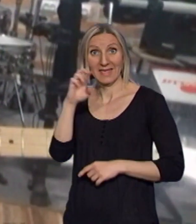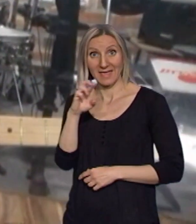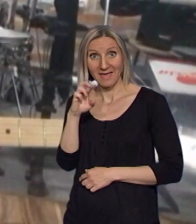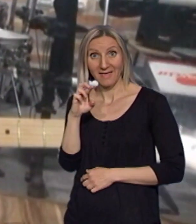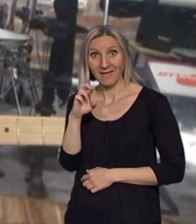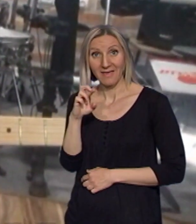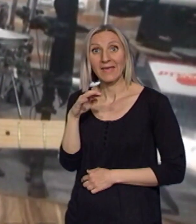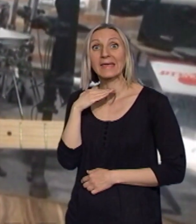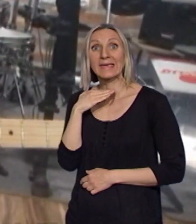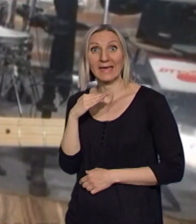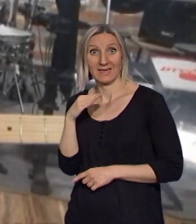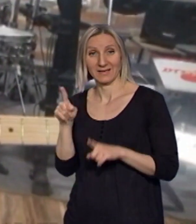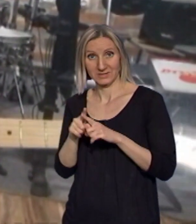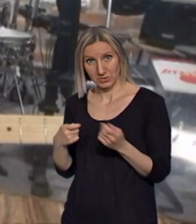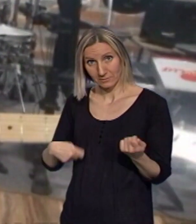G,